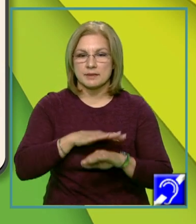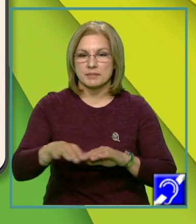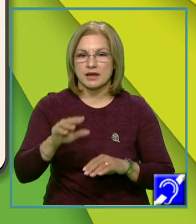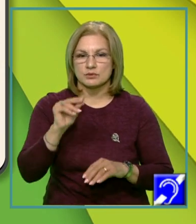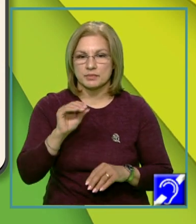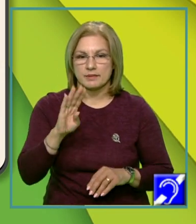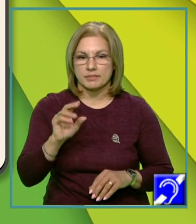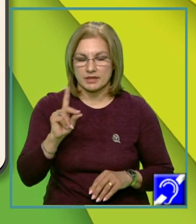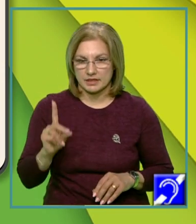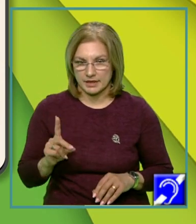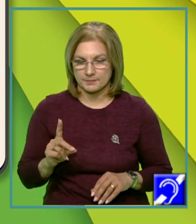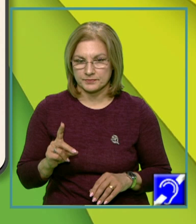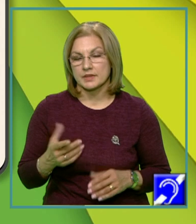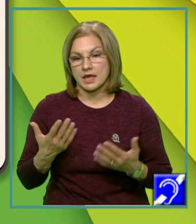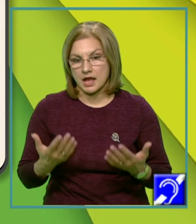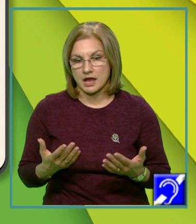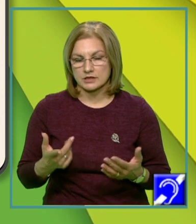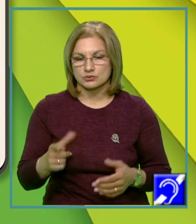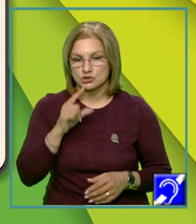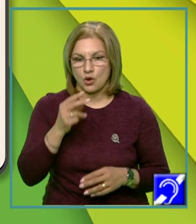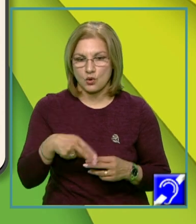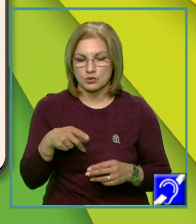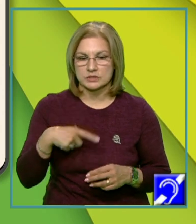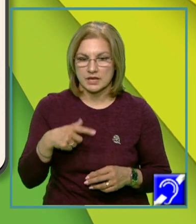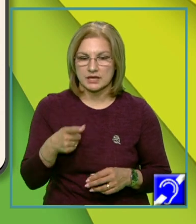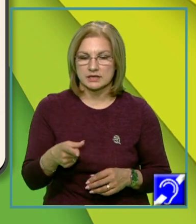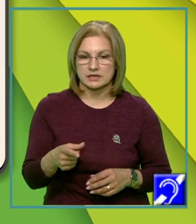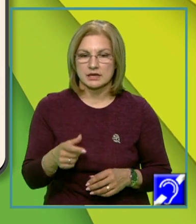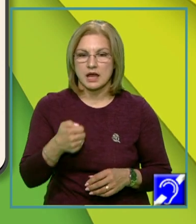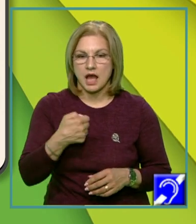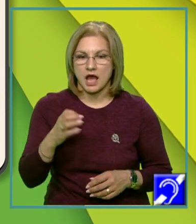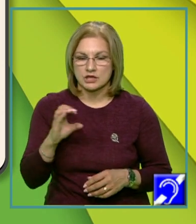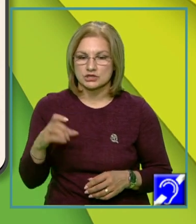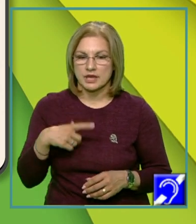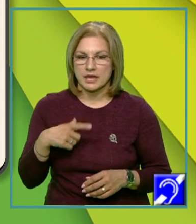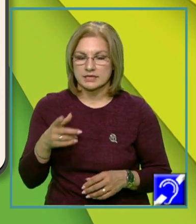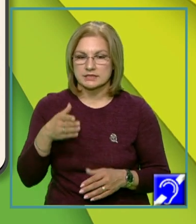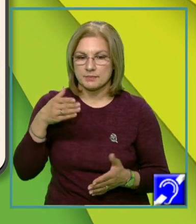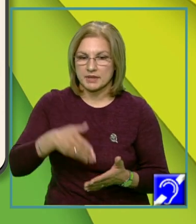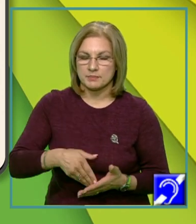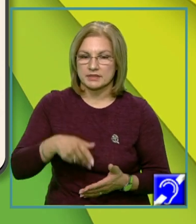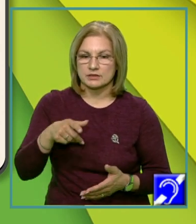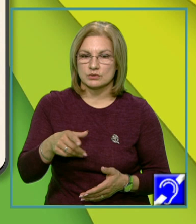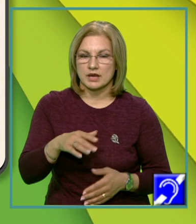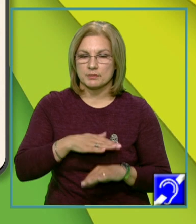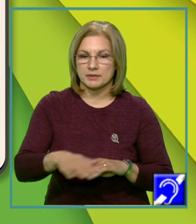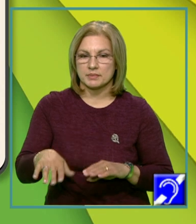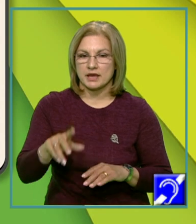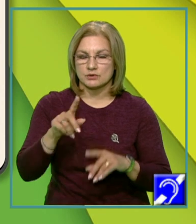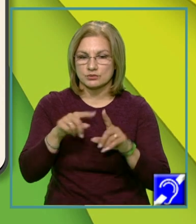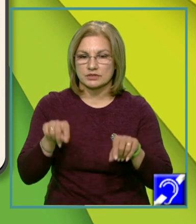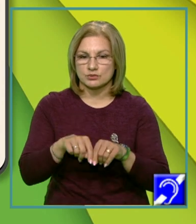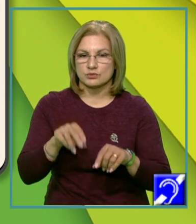bead atunci concluzionăm că aceea este perpendiculară Pe planul triunghiului